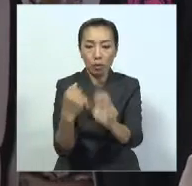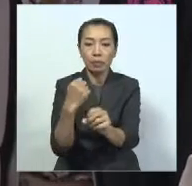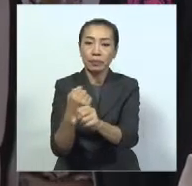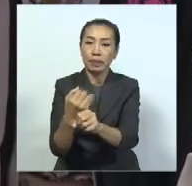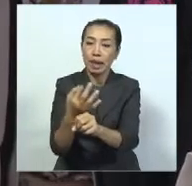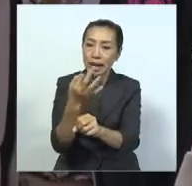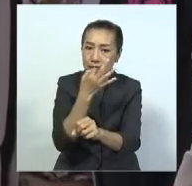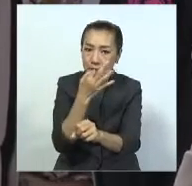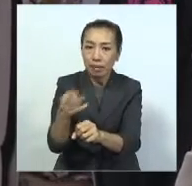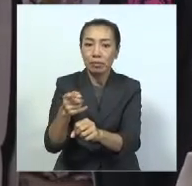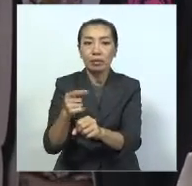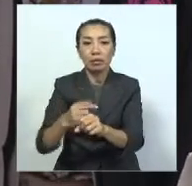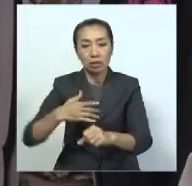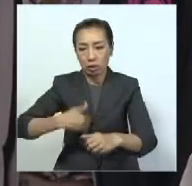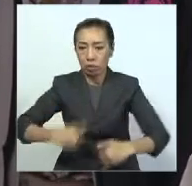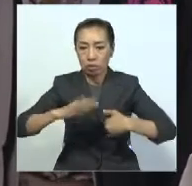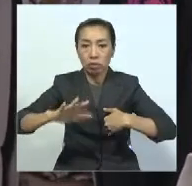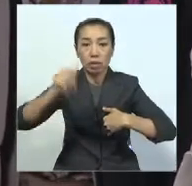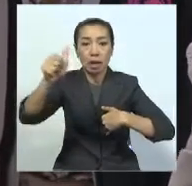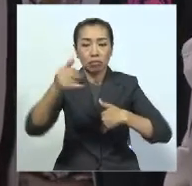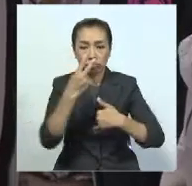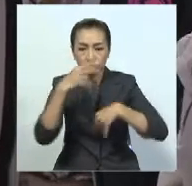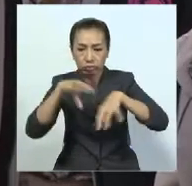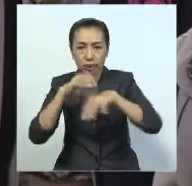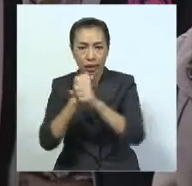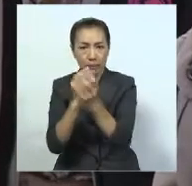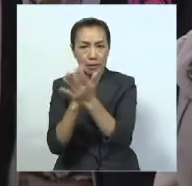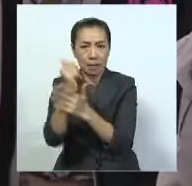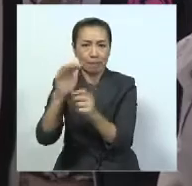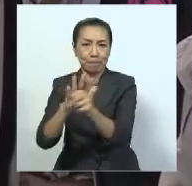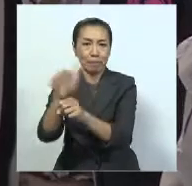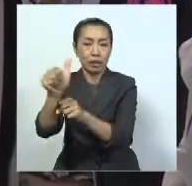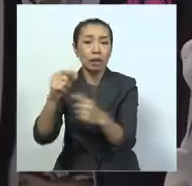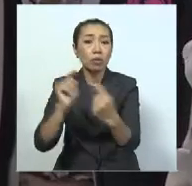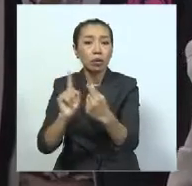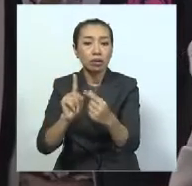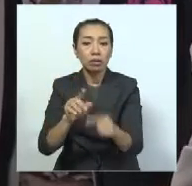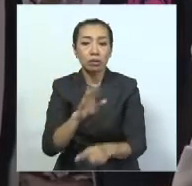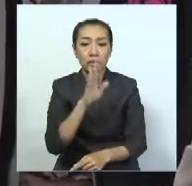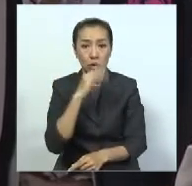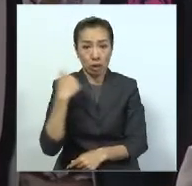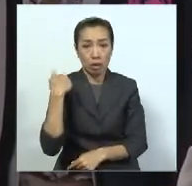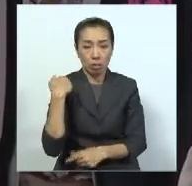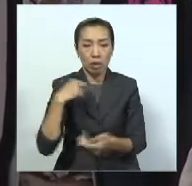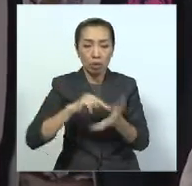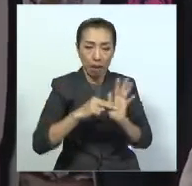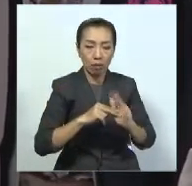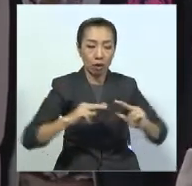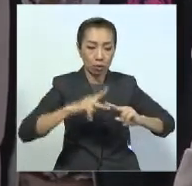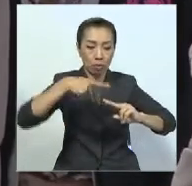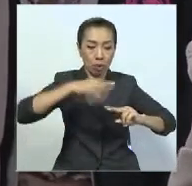รกลับไปซึ่งถือว่าประสบความสำเร็จระดับหนึ่งในกรณีที่ว่าเราก็มีเครือข่ายกันมาก